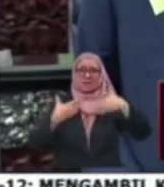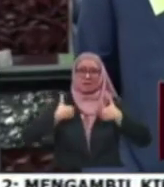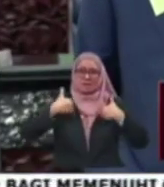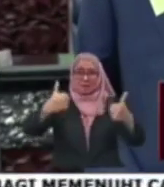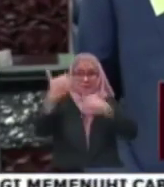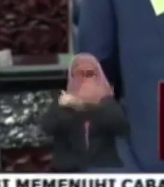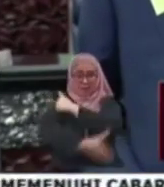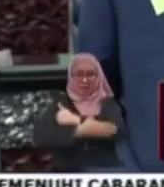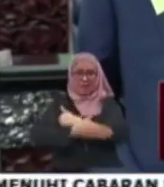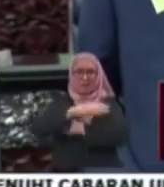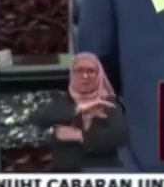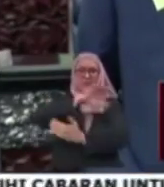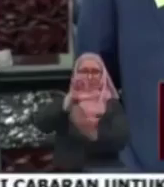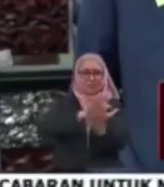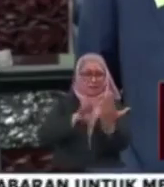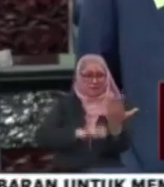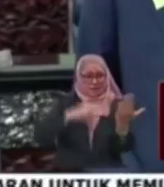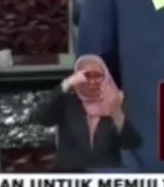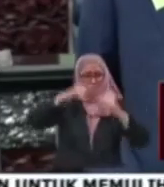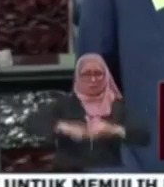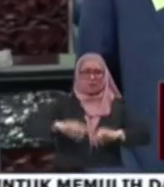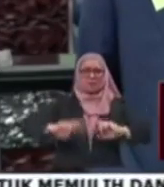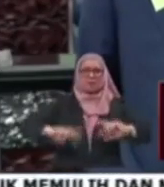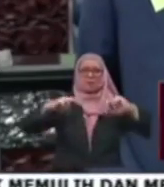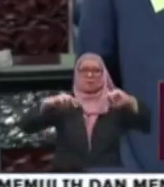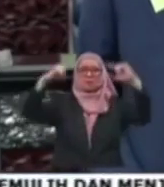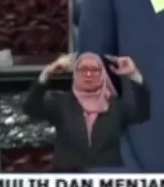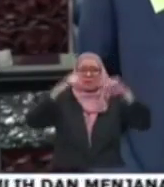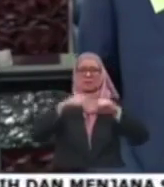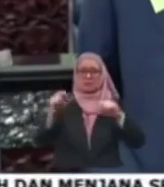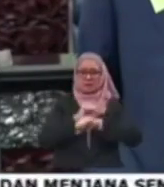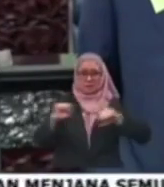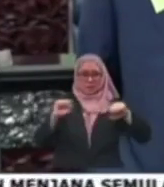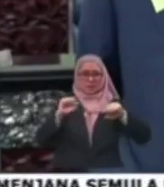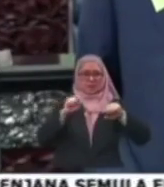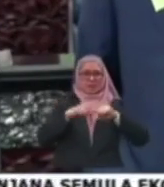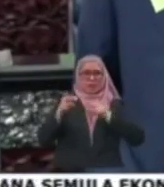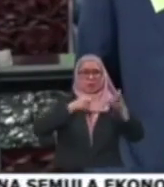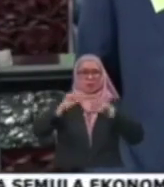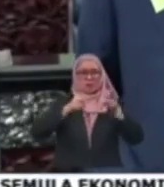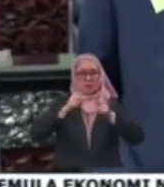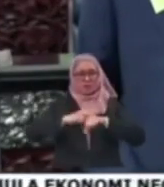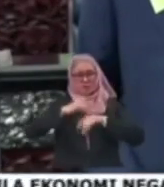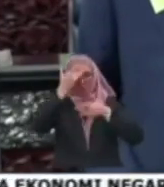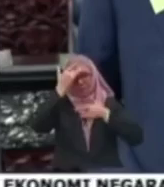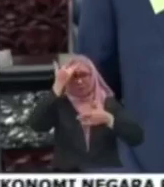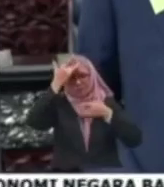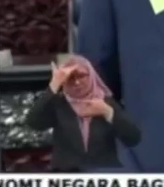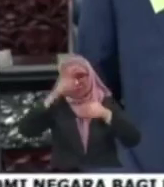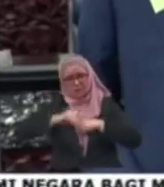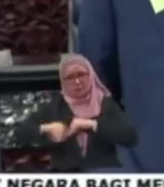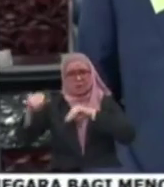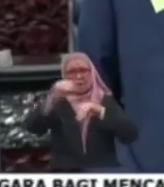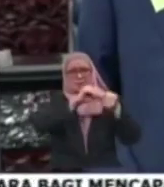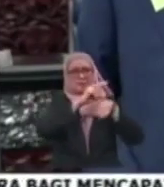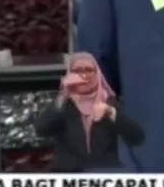dirangka bagi meningkatkan kesiapsiagaan mengurus penyakit berjangkit serta krisis